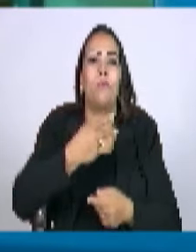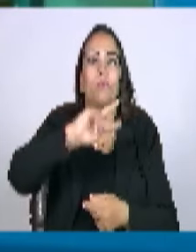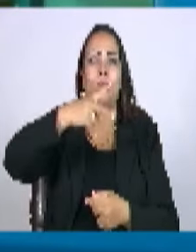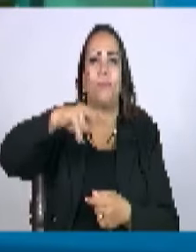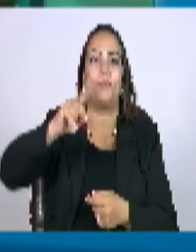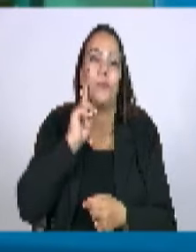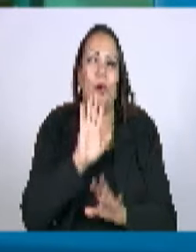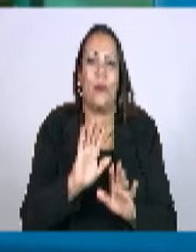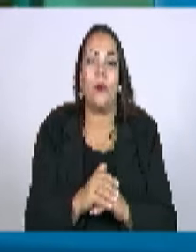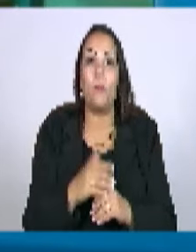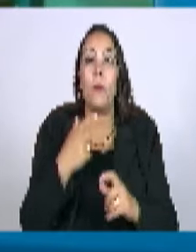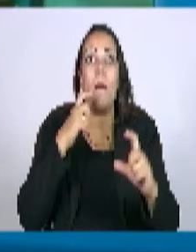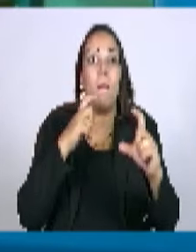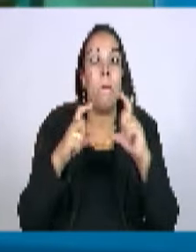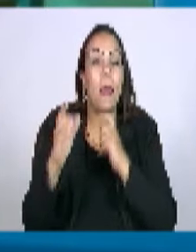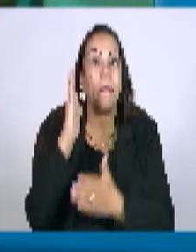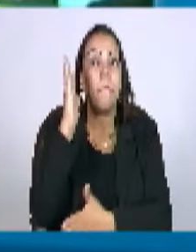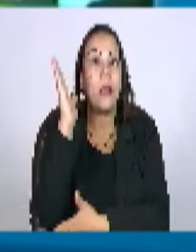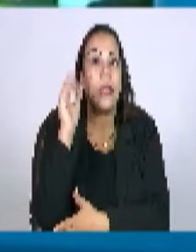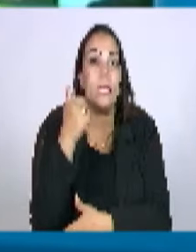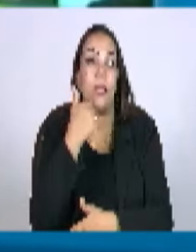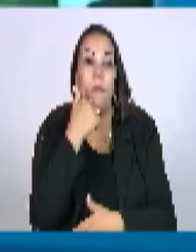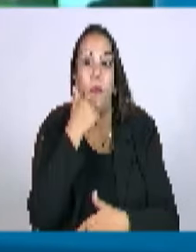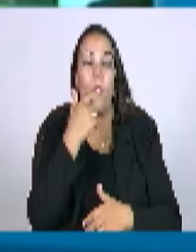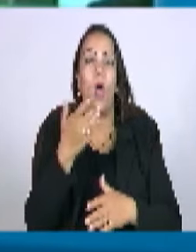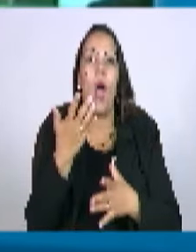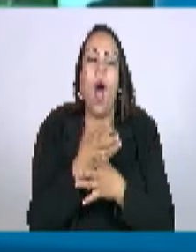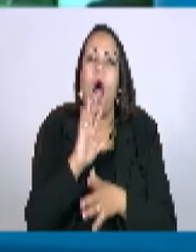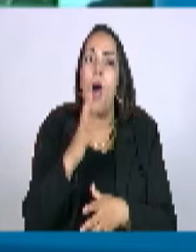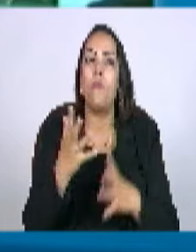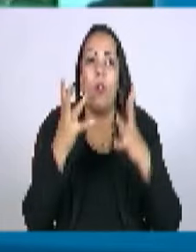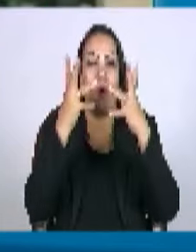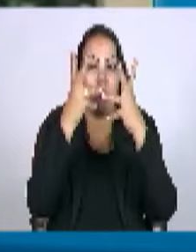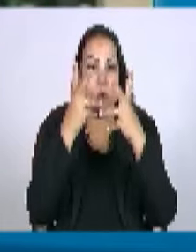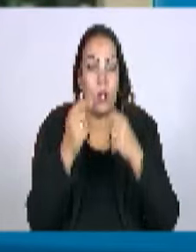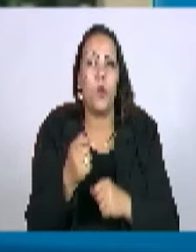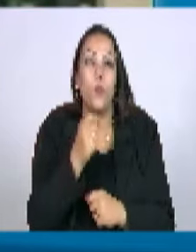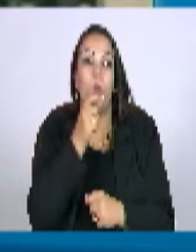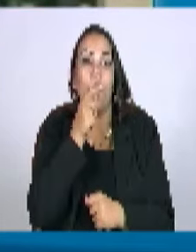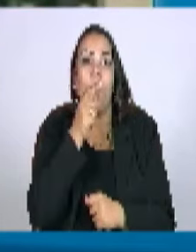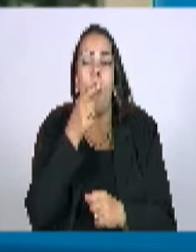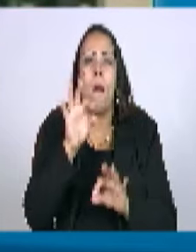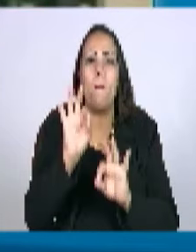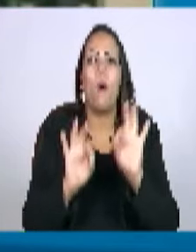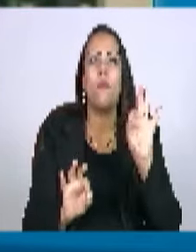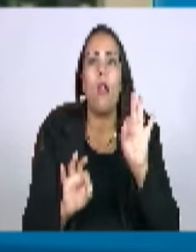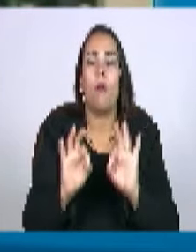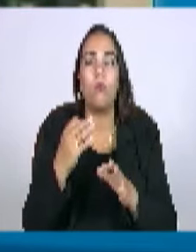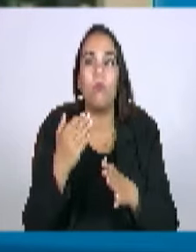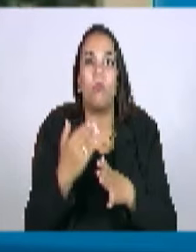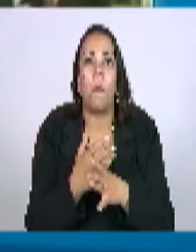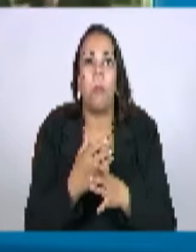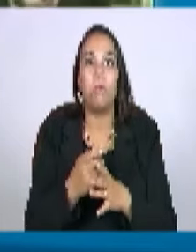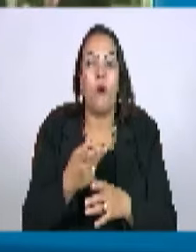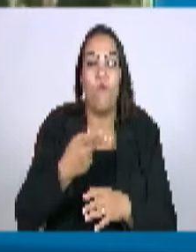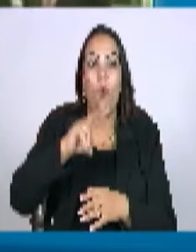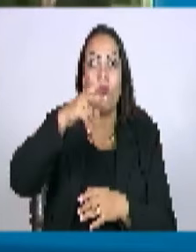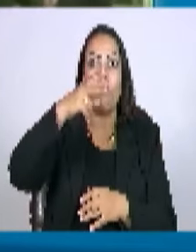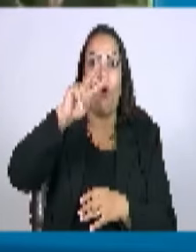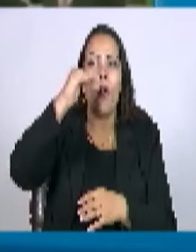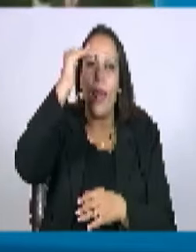التضخم البنك المركزي بيقول او الاحصاءات بتقول ان مستوى او معدلات التضخم قلت في مصر بقت